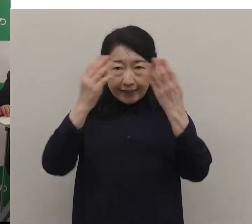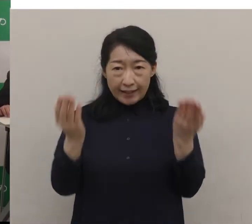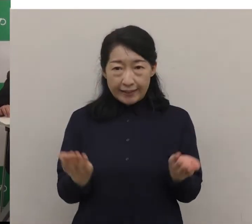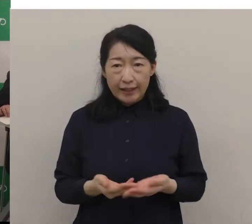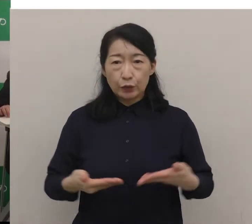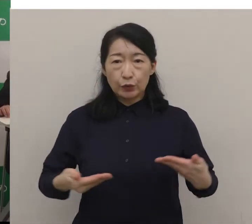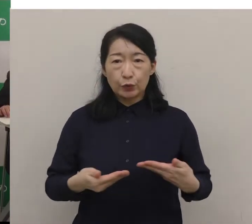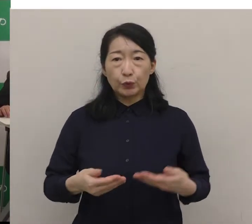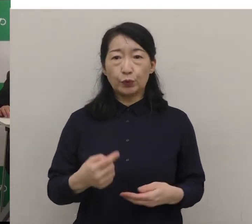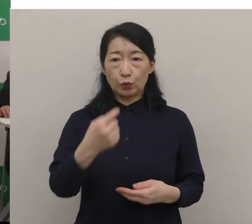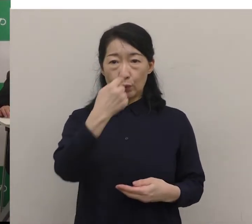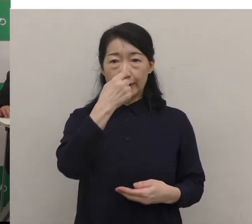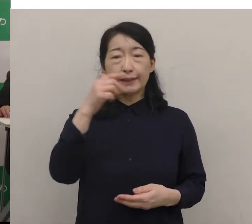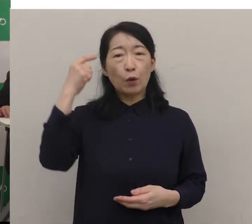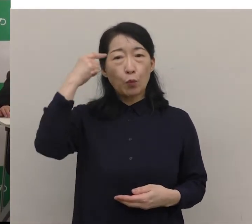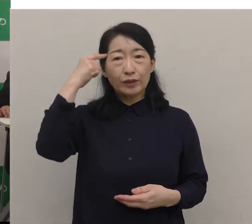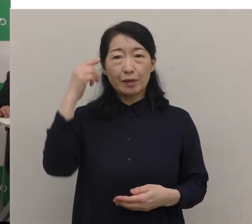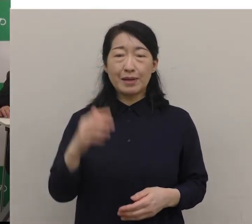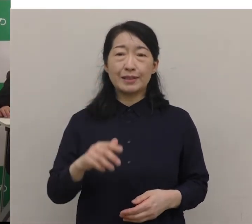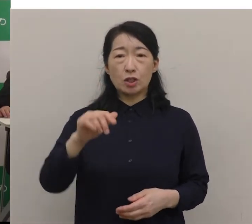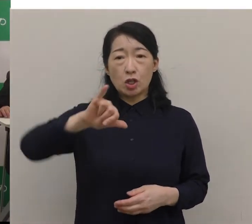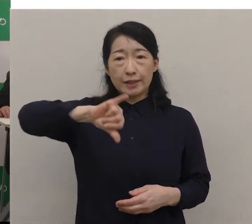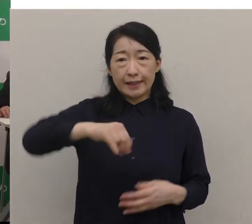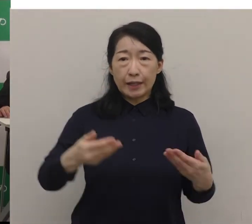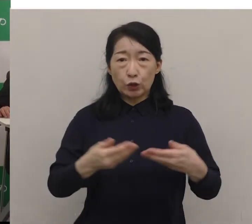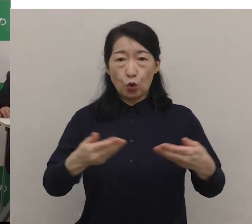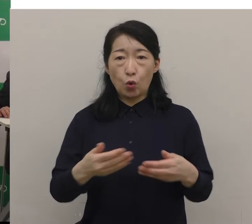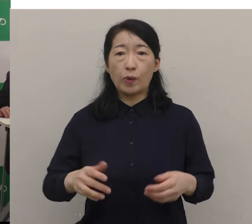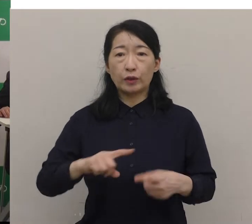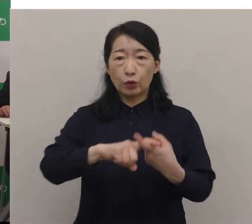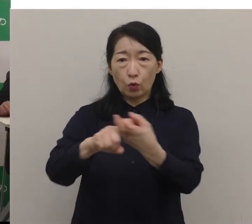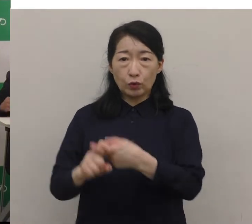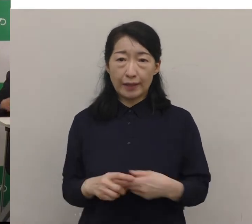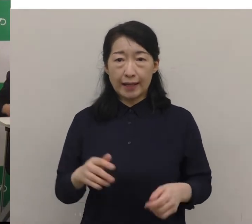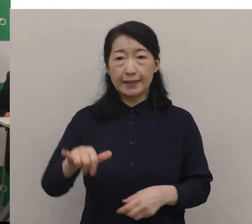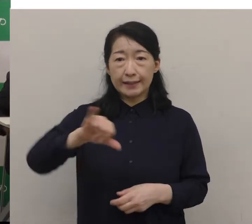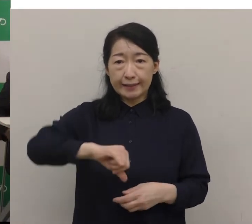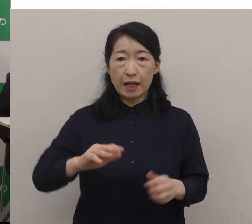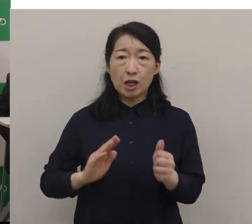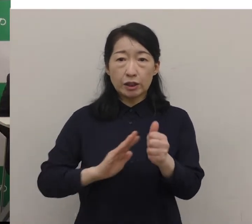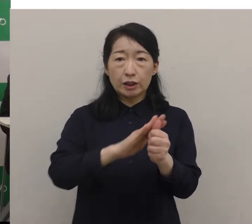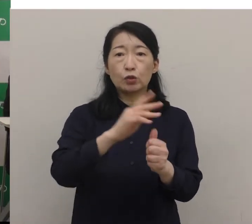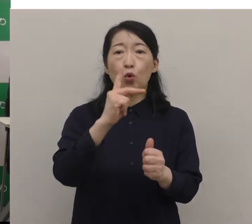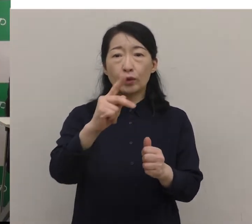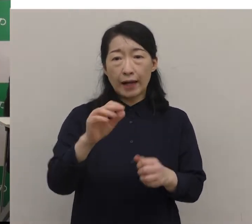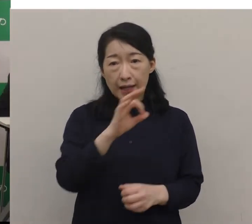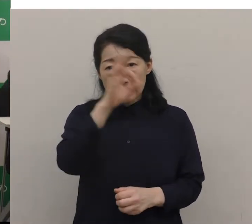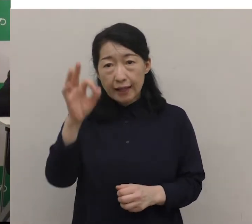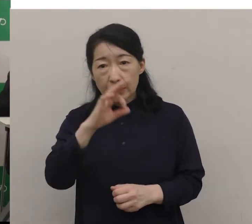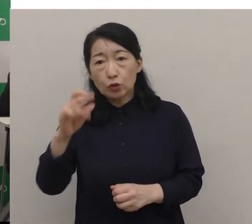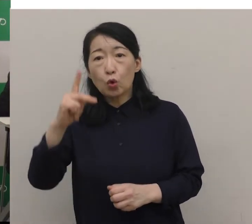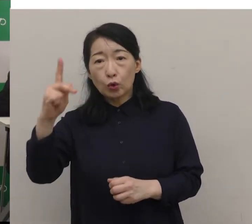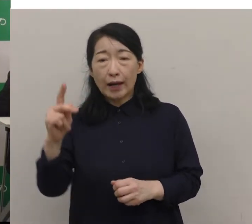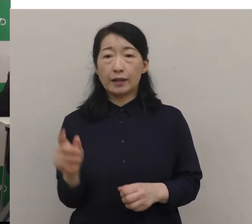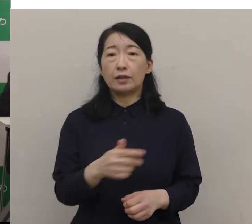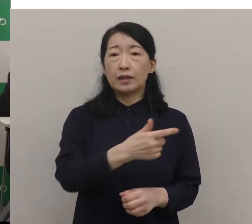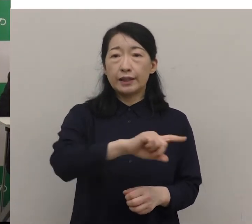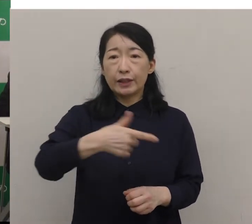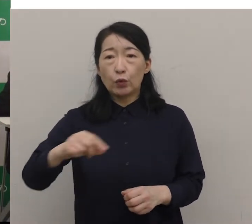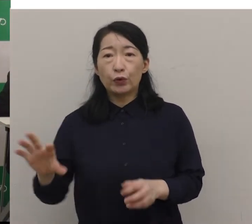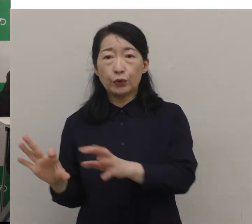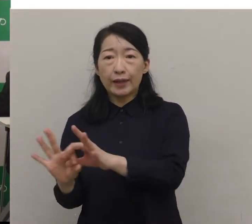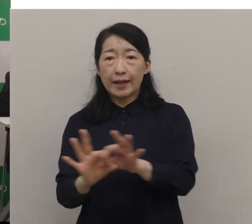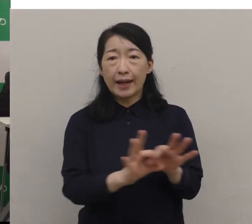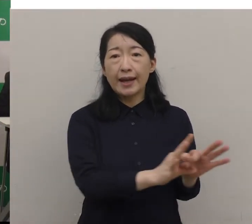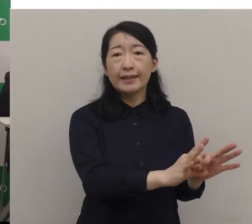えております。茶業協会、そして茶業振興課、商工観光課をはじめ多くの多様な関係機